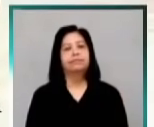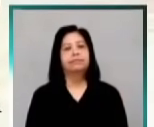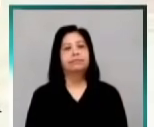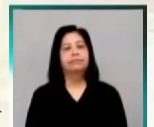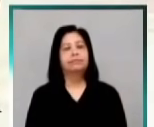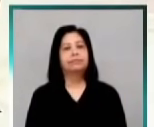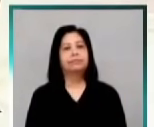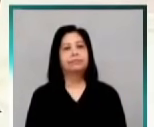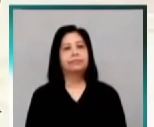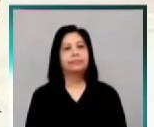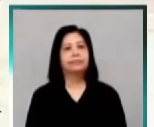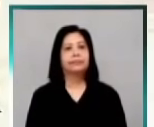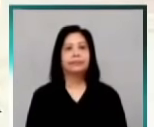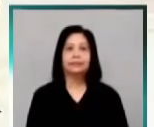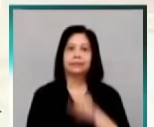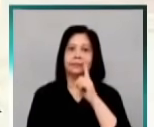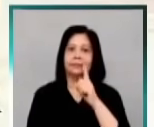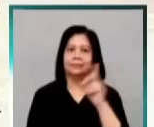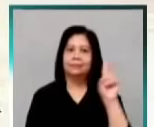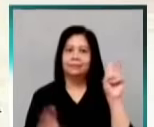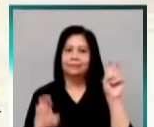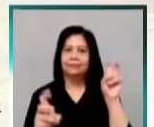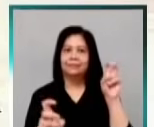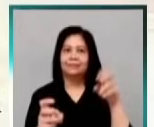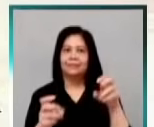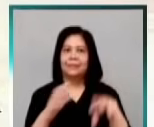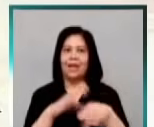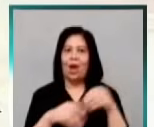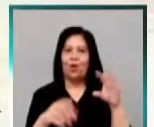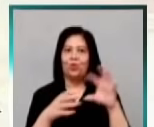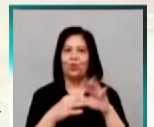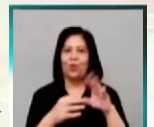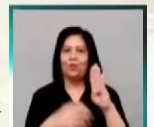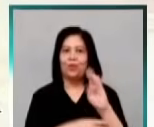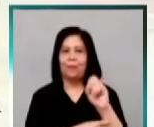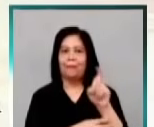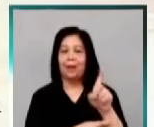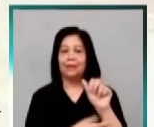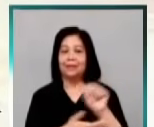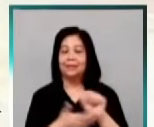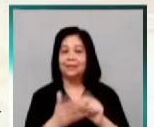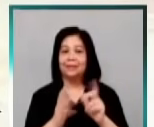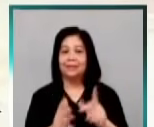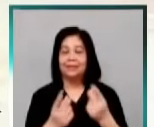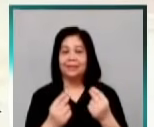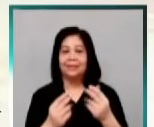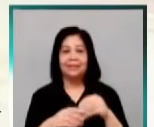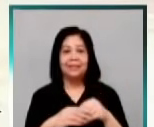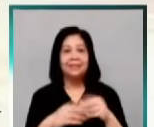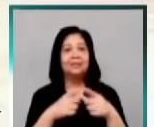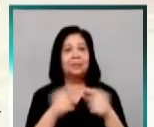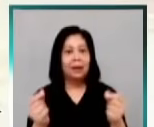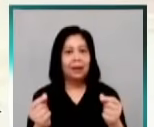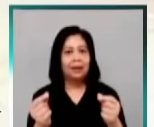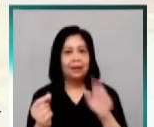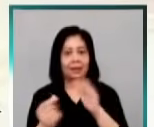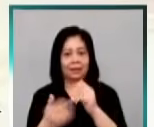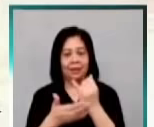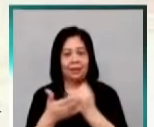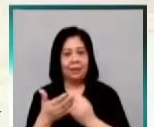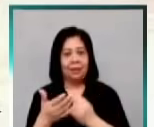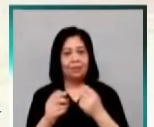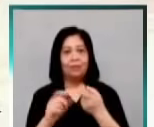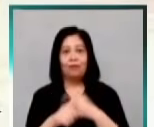Literal na out of the box ang talent ng isang artist sa Japan. Ang kanyang mga obra gawa sa mga karton. Wow! At ito ang